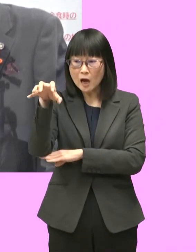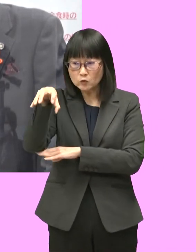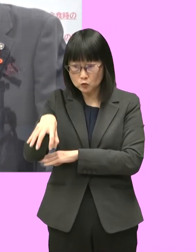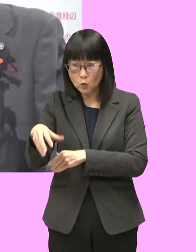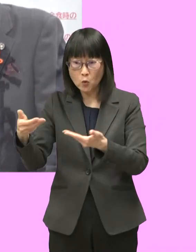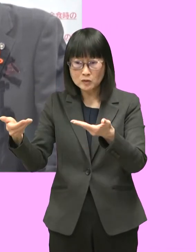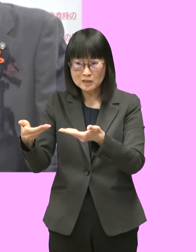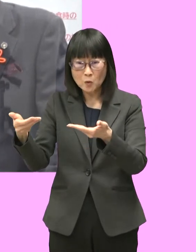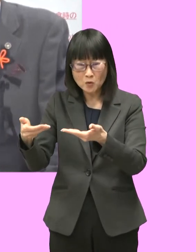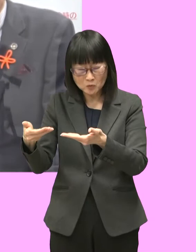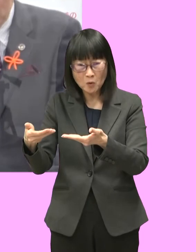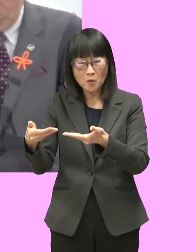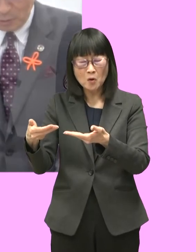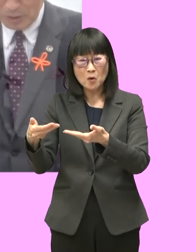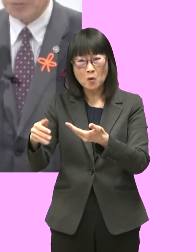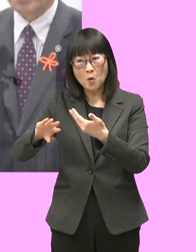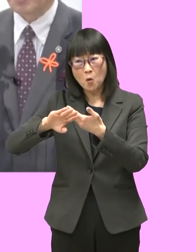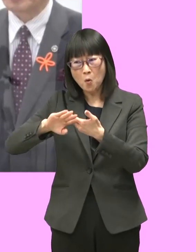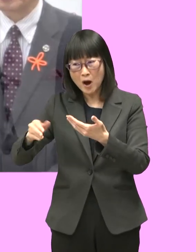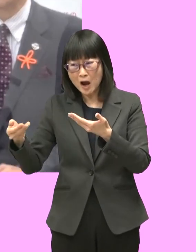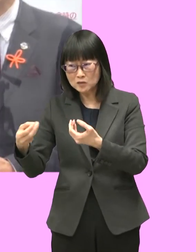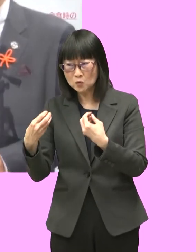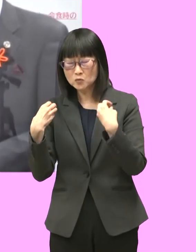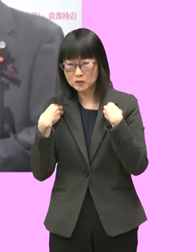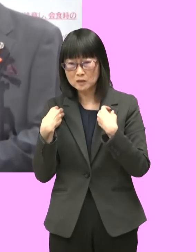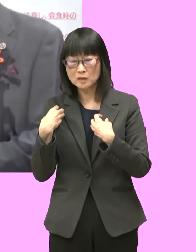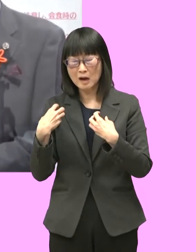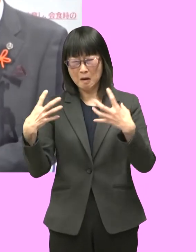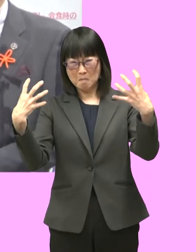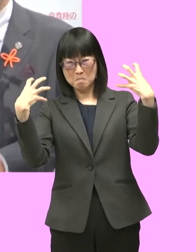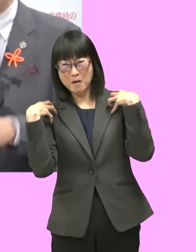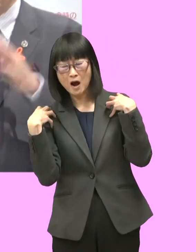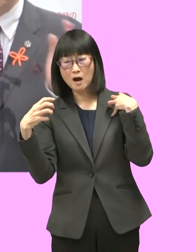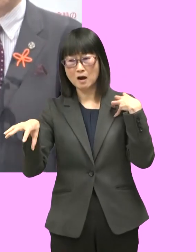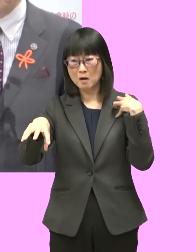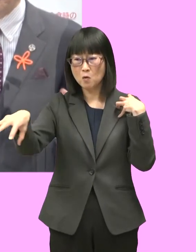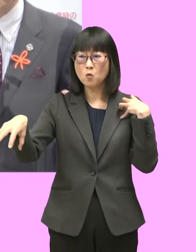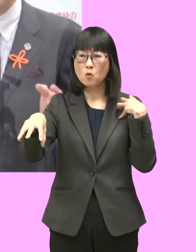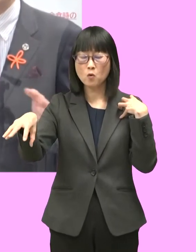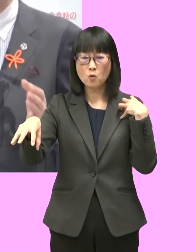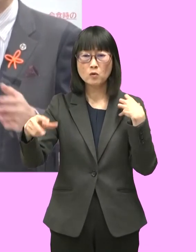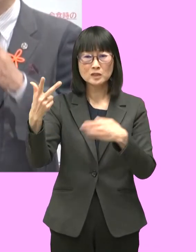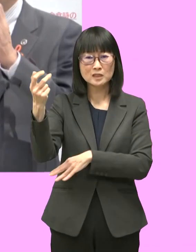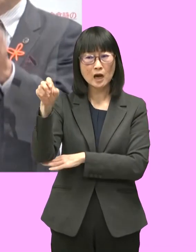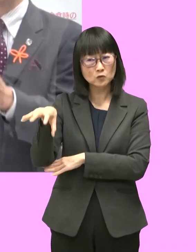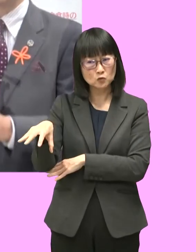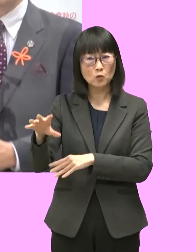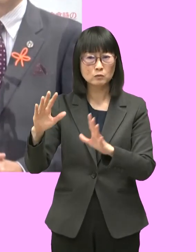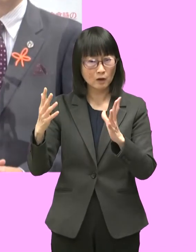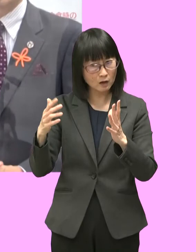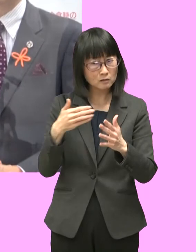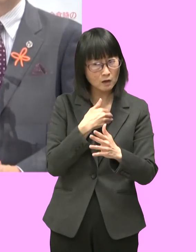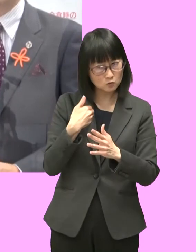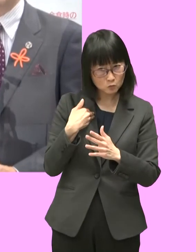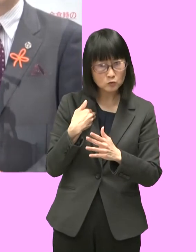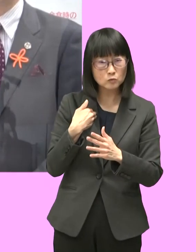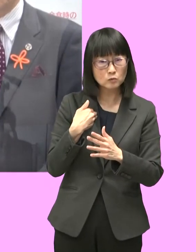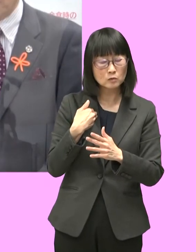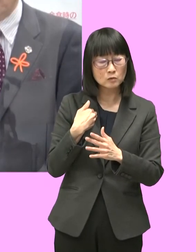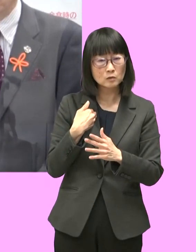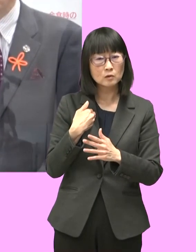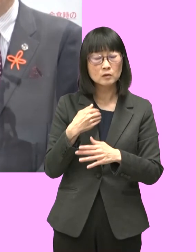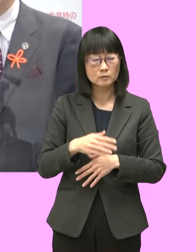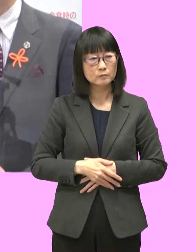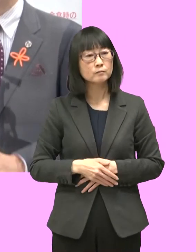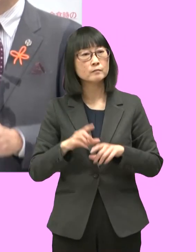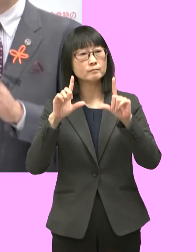か。 応援職員、それはこれまでも同じで、そこは全庁的な体制の中でそこに重点化していこう